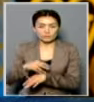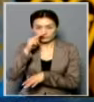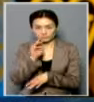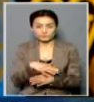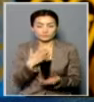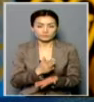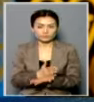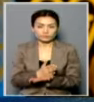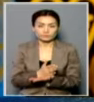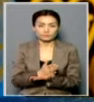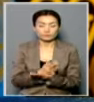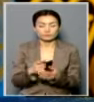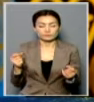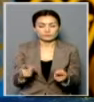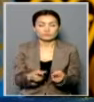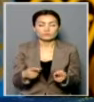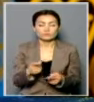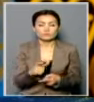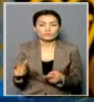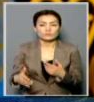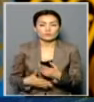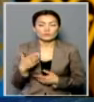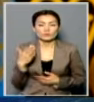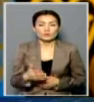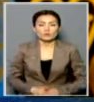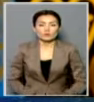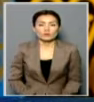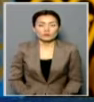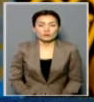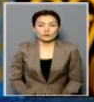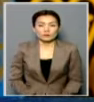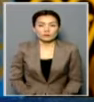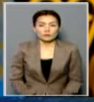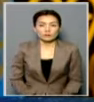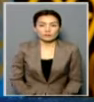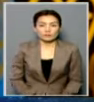самого юридического лица то соответственно юридическое лицо привлечено к административной ответственности